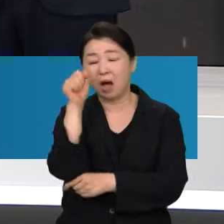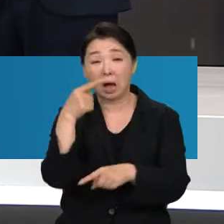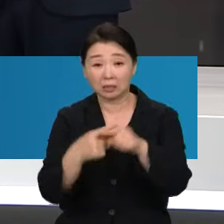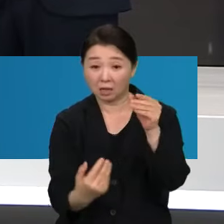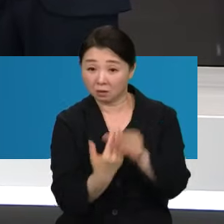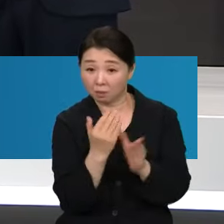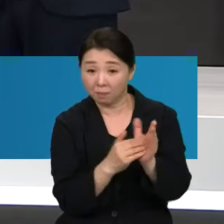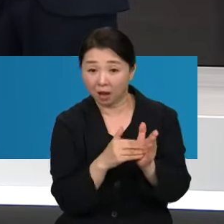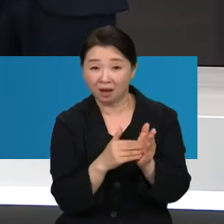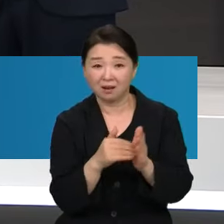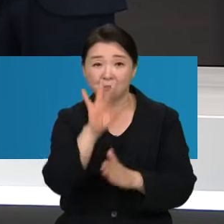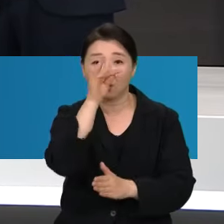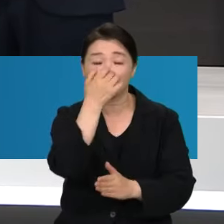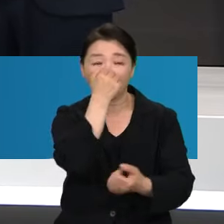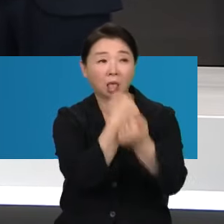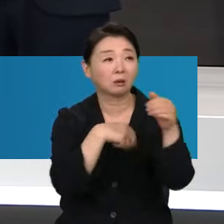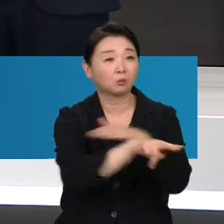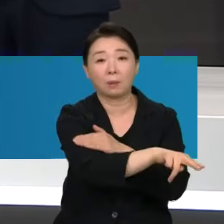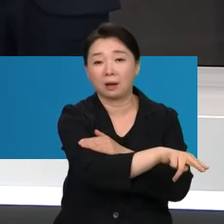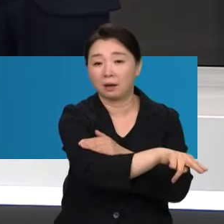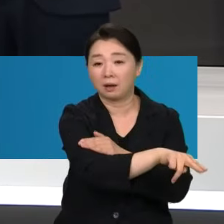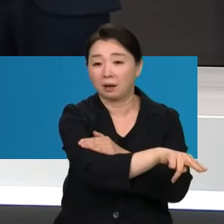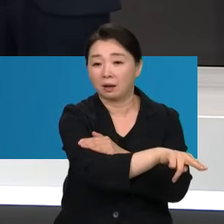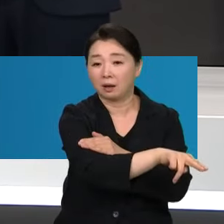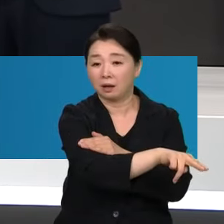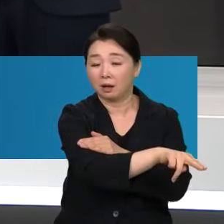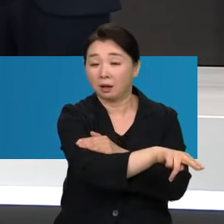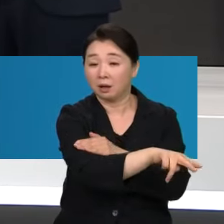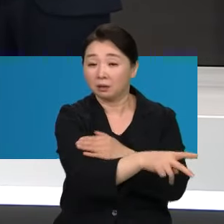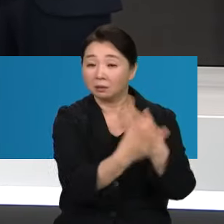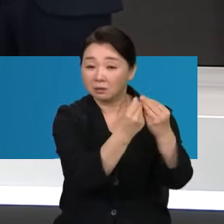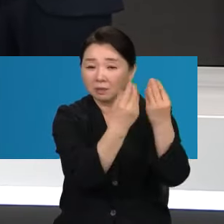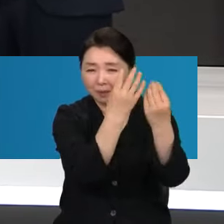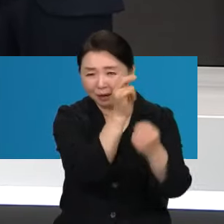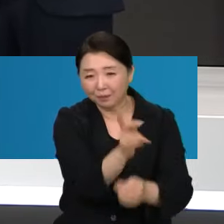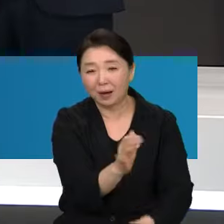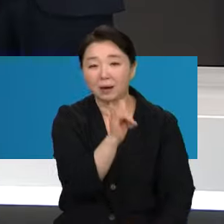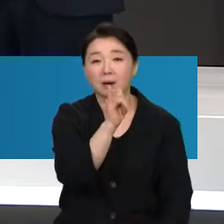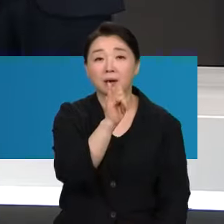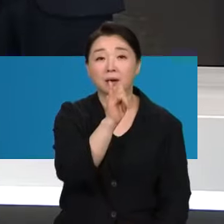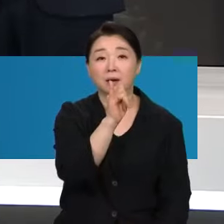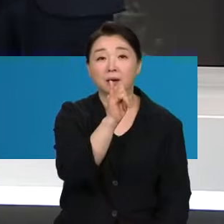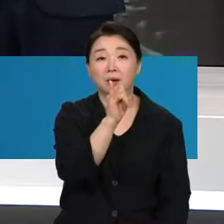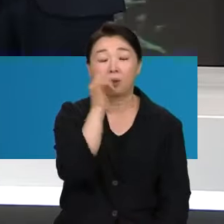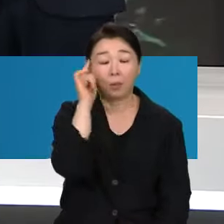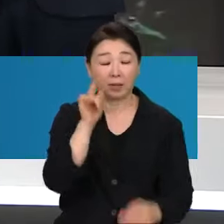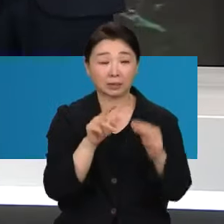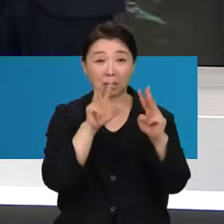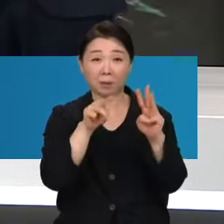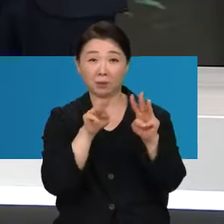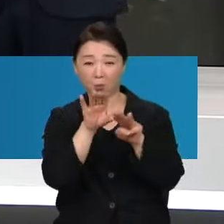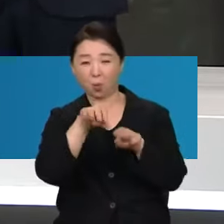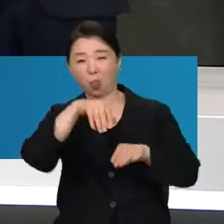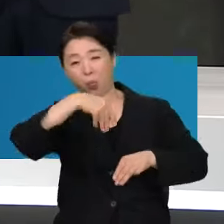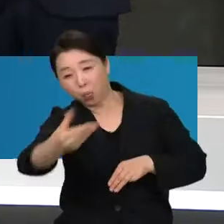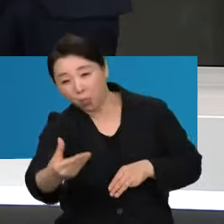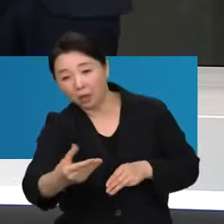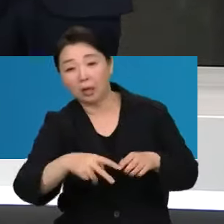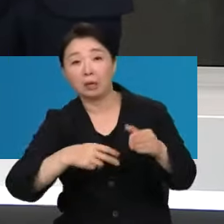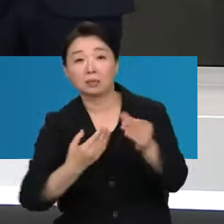내면 일단 도망부터 가고 보는 건데 실제 이런 사례가 잇따르고 있습니다. 3m 고가도로에서 추락하는 사고를